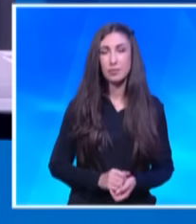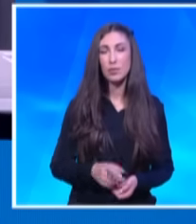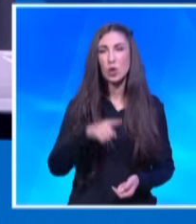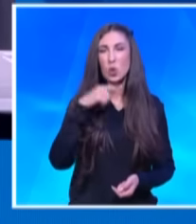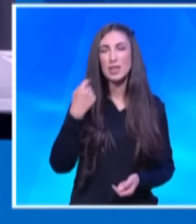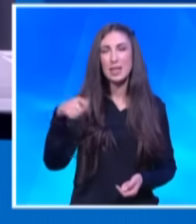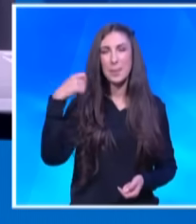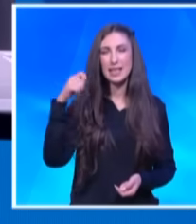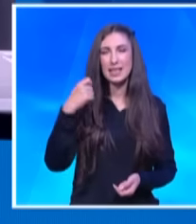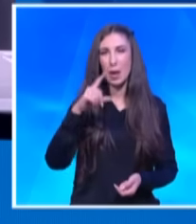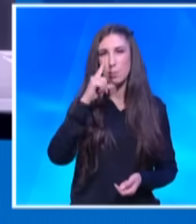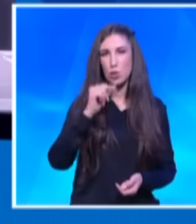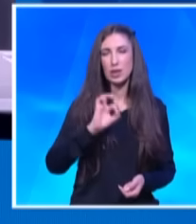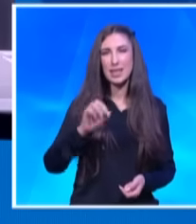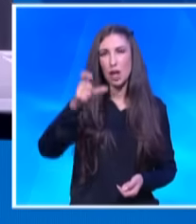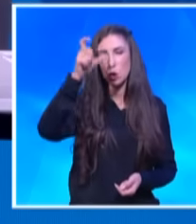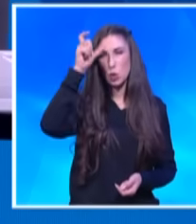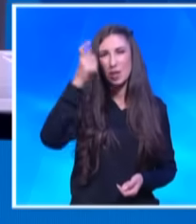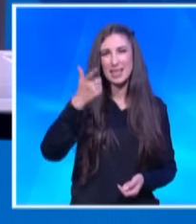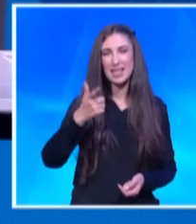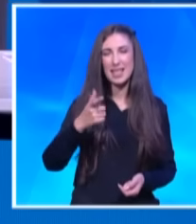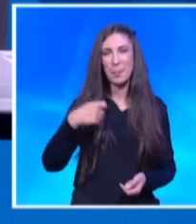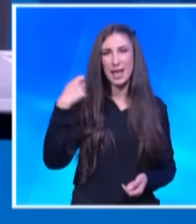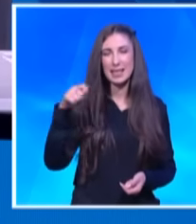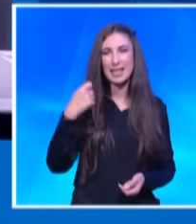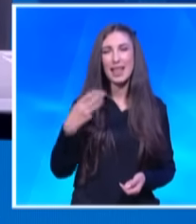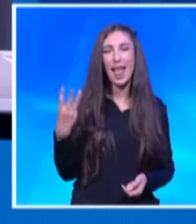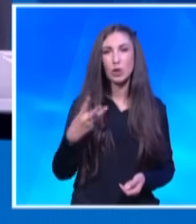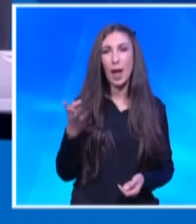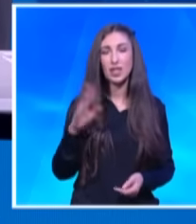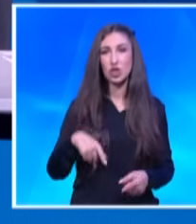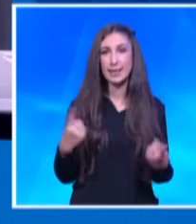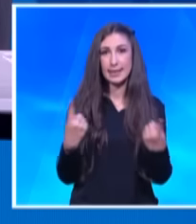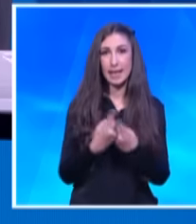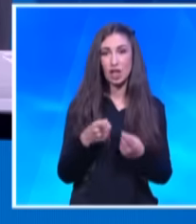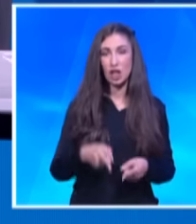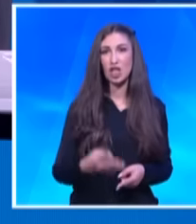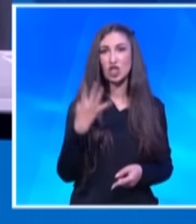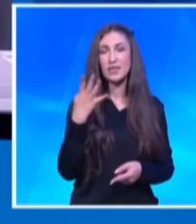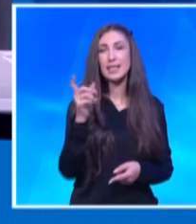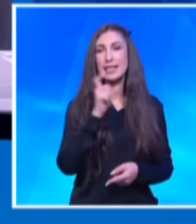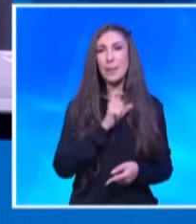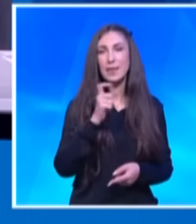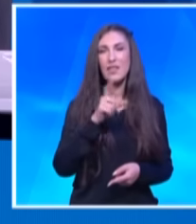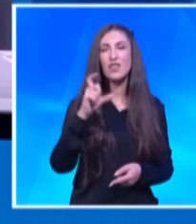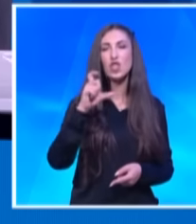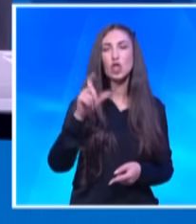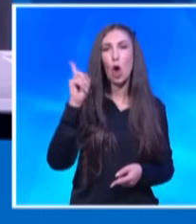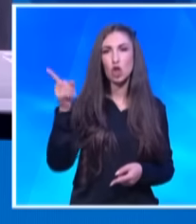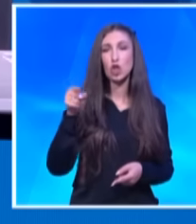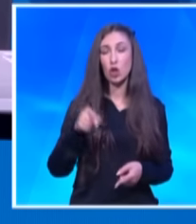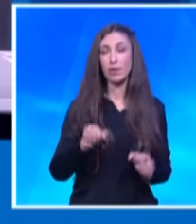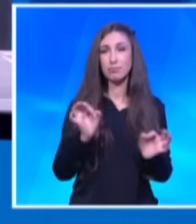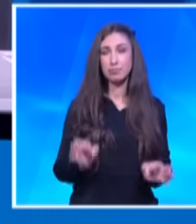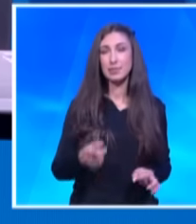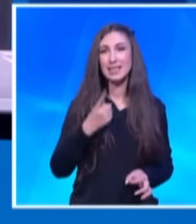Руският президент Владимир Путин и турският му колега Реджеп Тайип Ердоган ще се срещнат на 4 септември в Сочи. Това твърдят